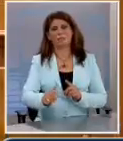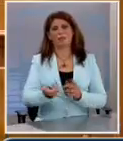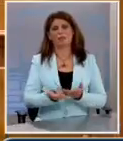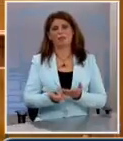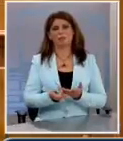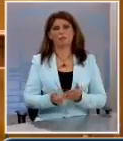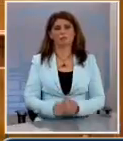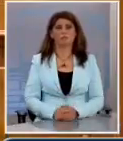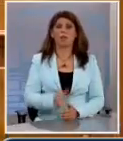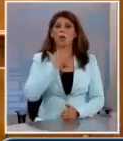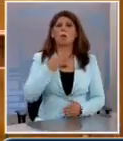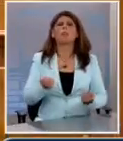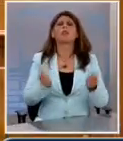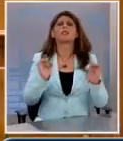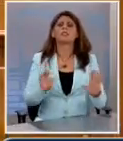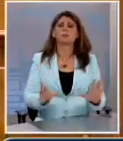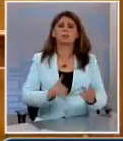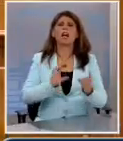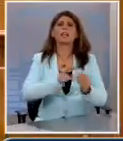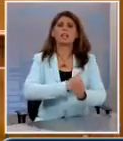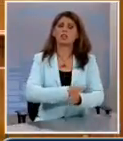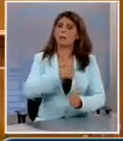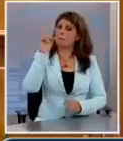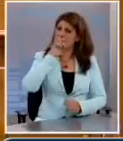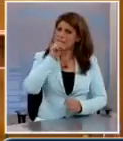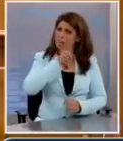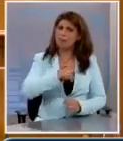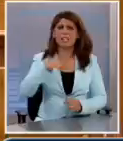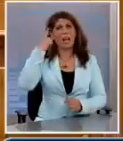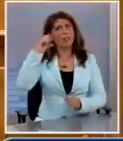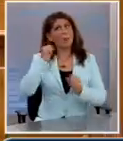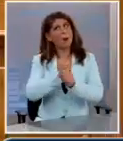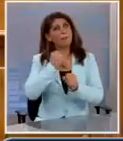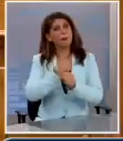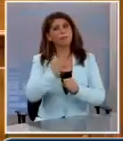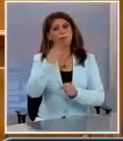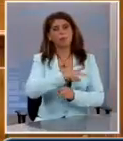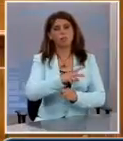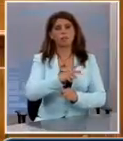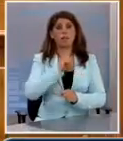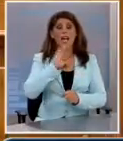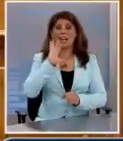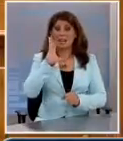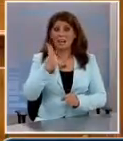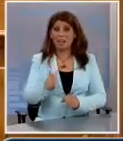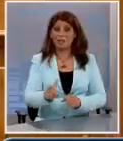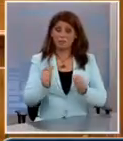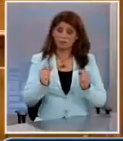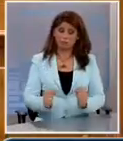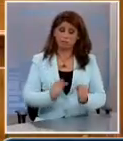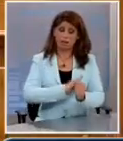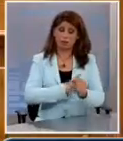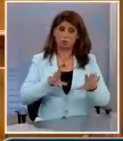την αδελτηρία σας, με την ανικανότητά σας, με τα ψέματά σας, με τις ειδοληψίες σας. Και κάθε μέρα που παραμένετε στην